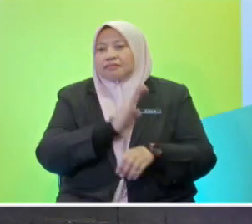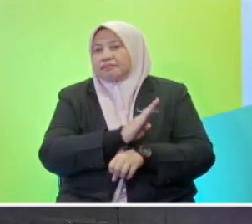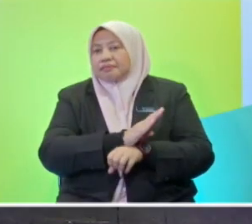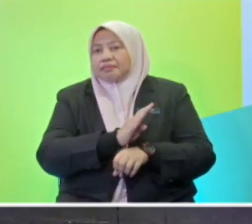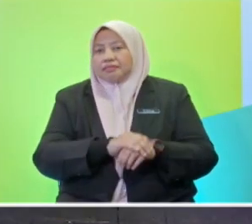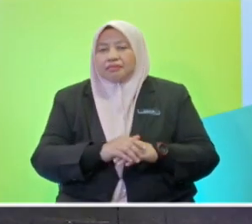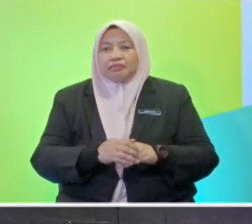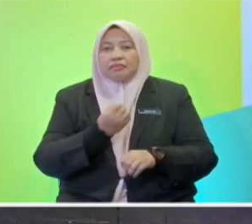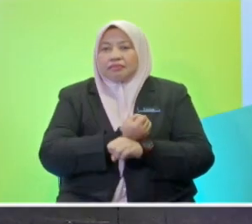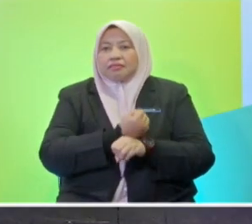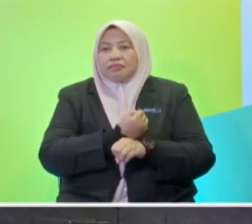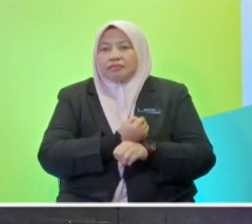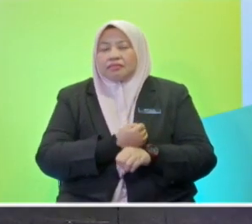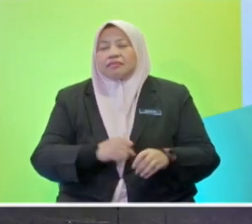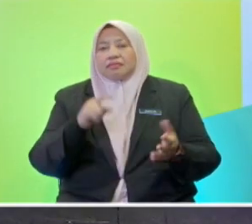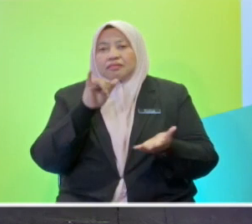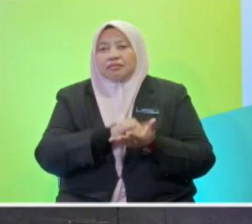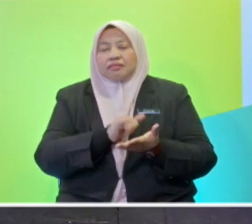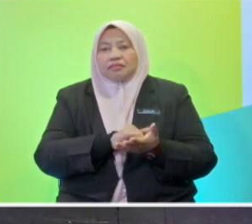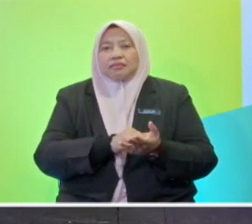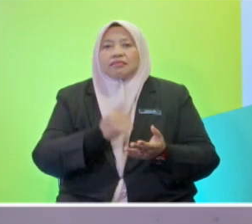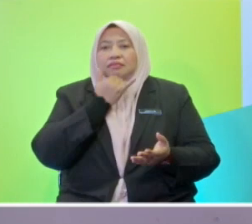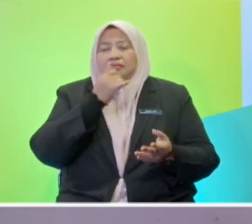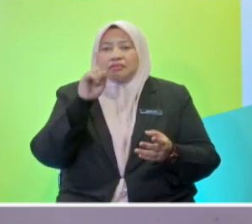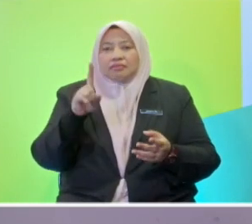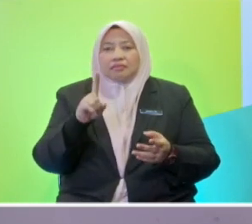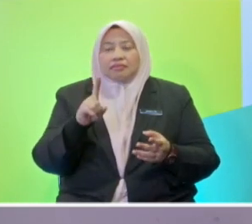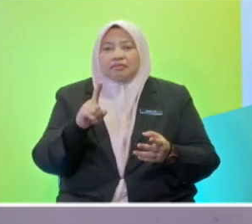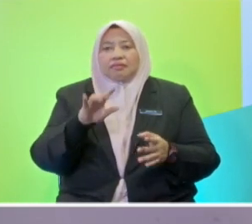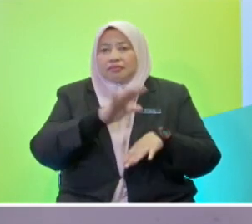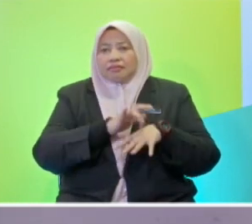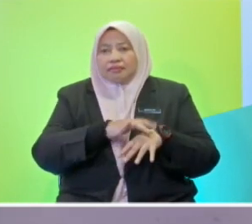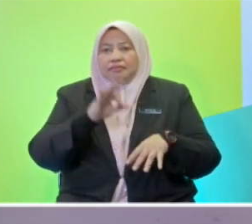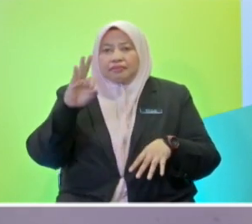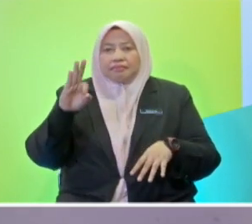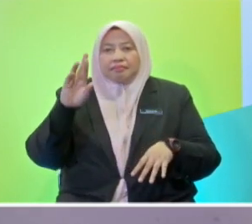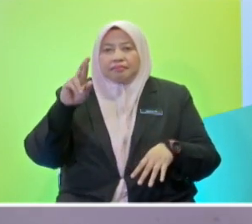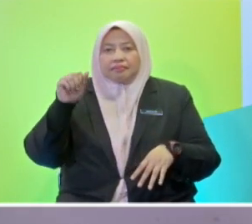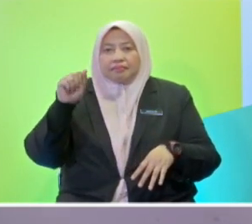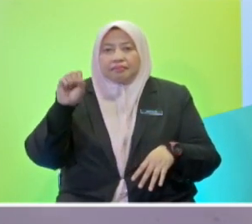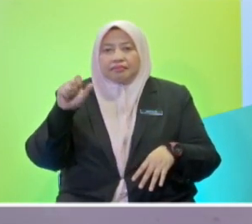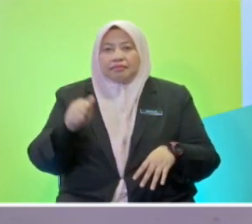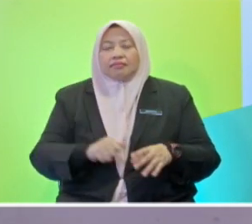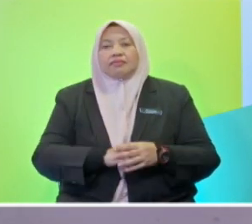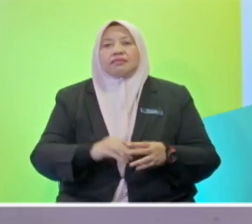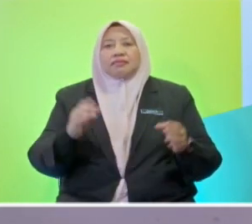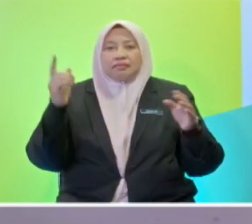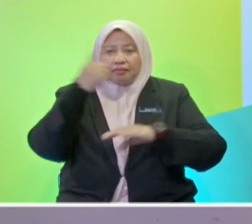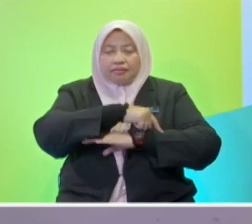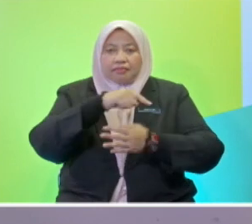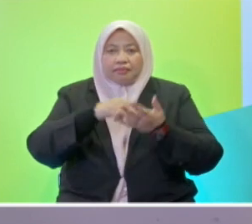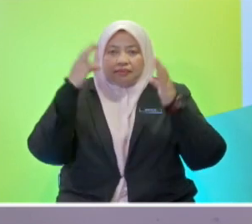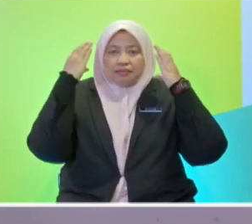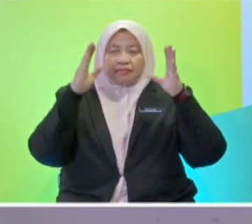itu ilah salah satu yang yang dipanggil frasa hari ini Cikgu